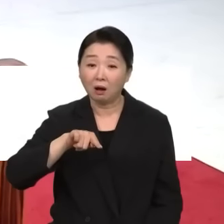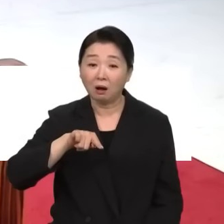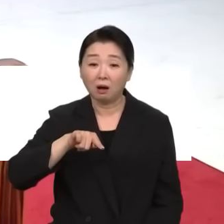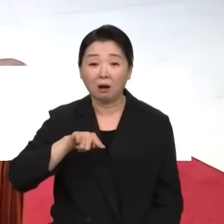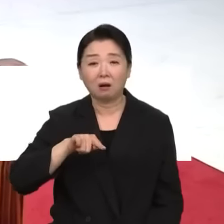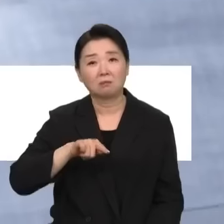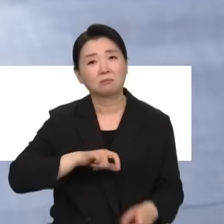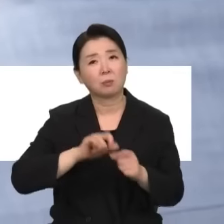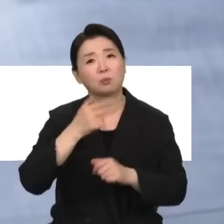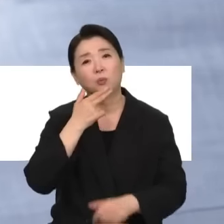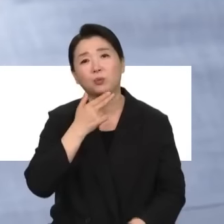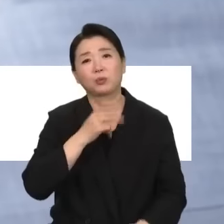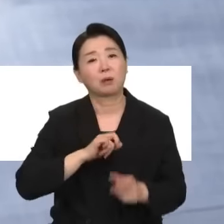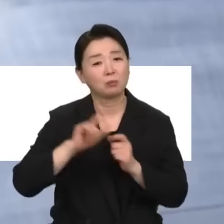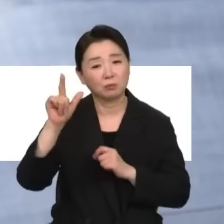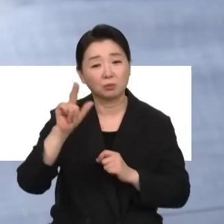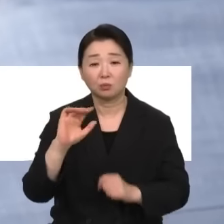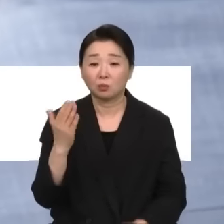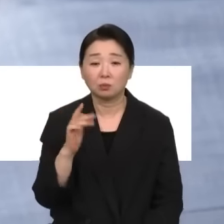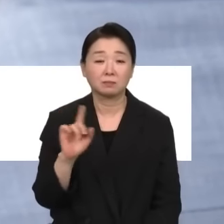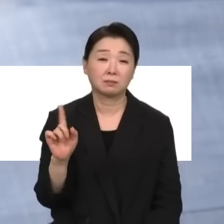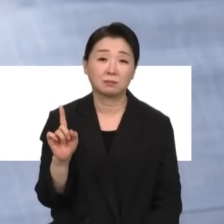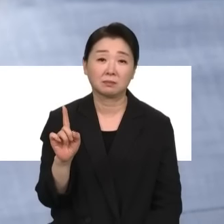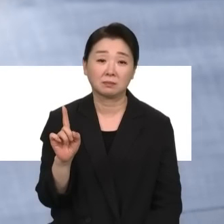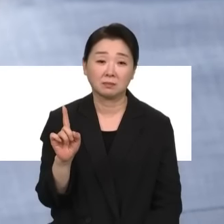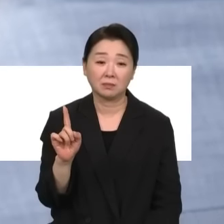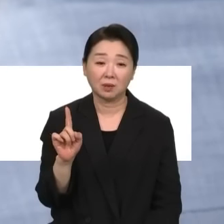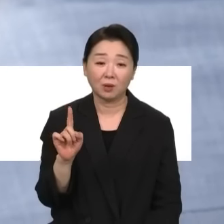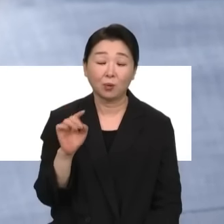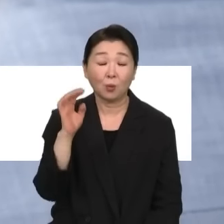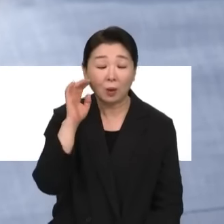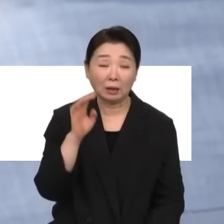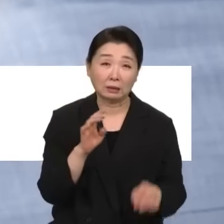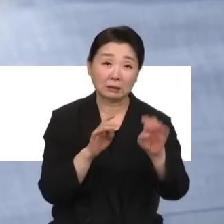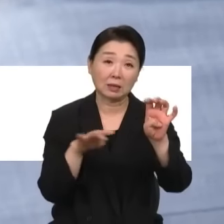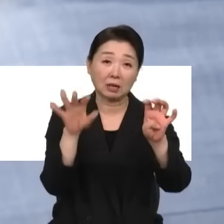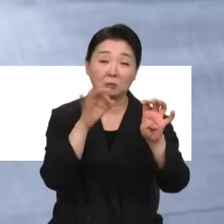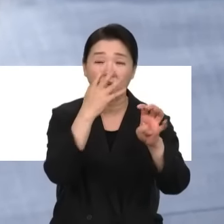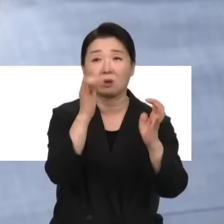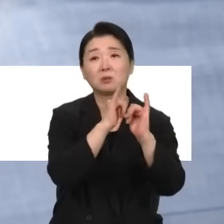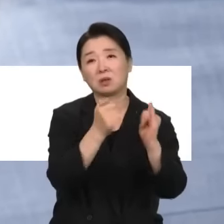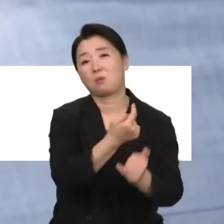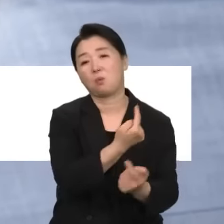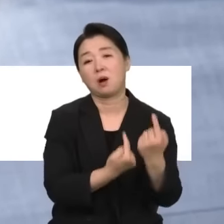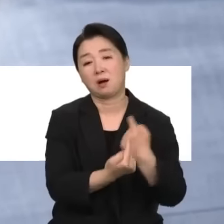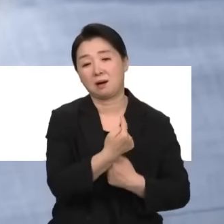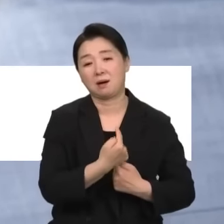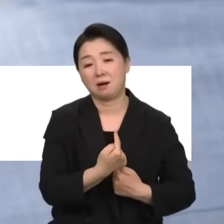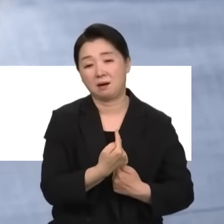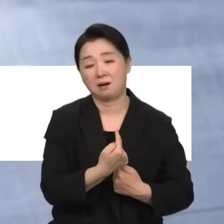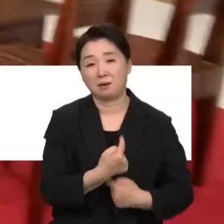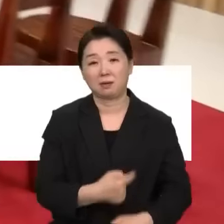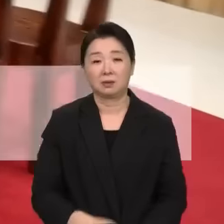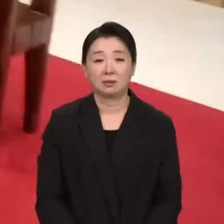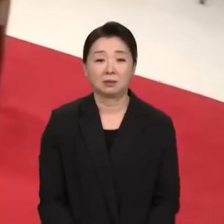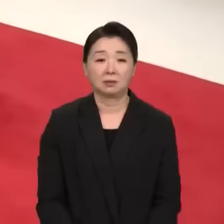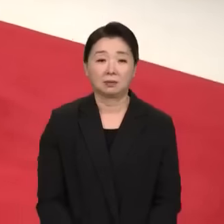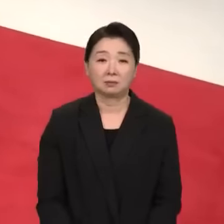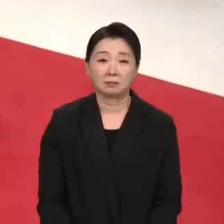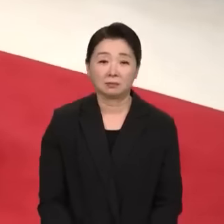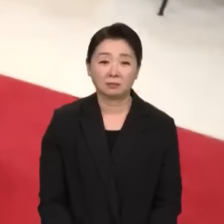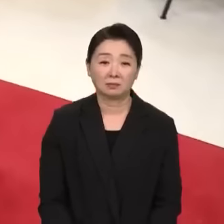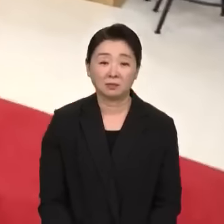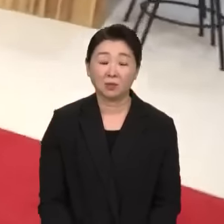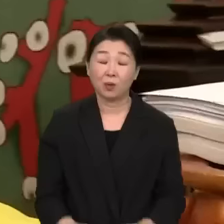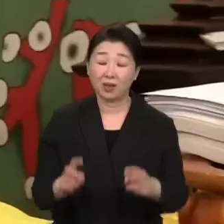거는 거의 없었어요. 근데 요즘은 거의 한 40%가 젊은 친구들이 직접 와요. 주로